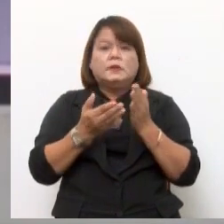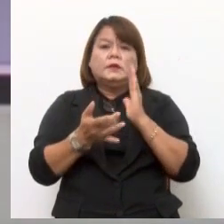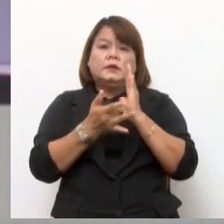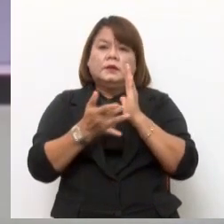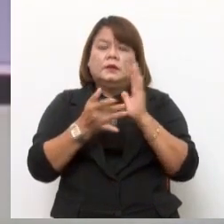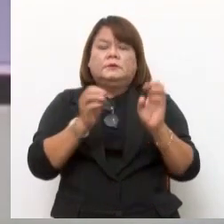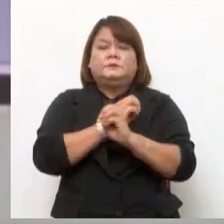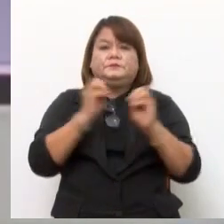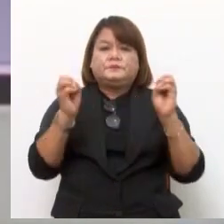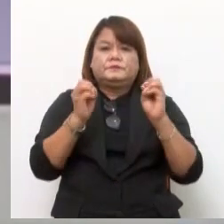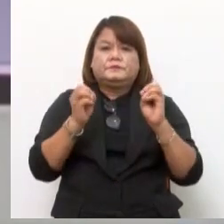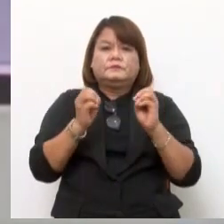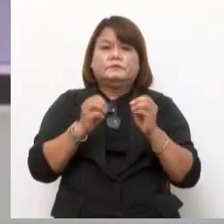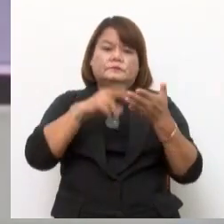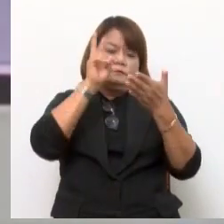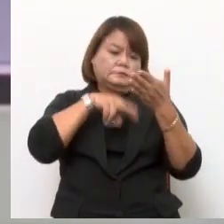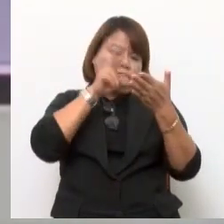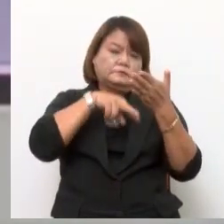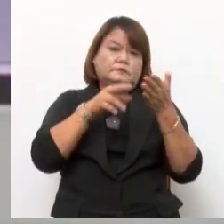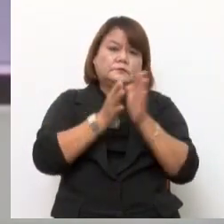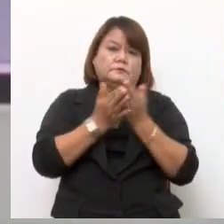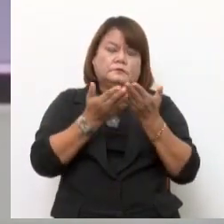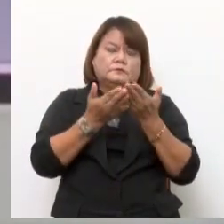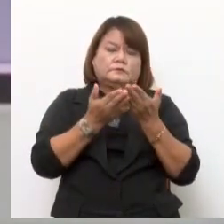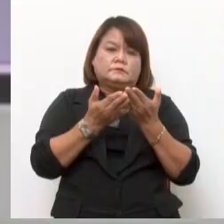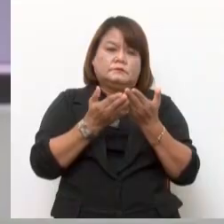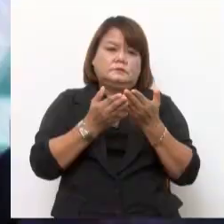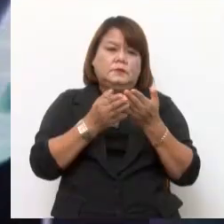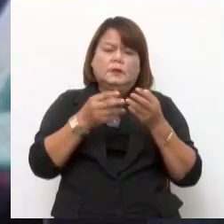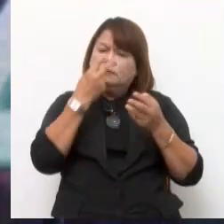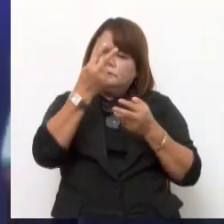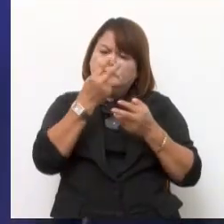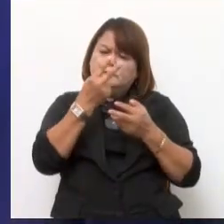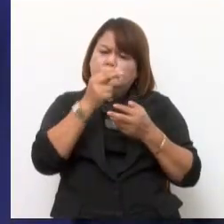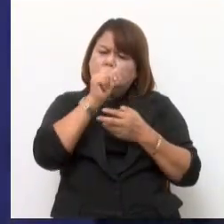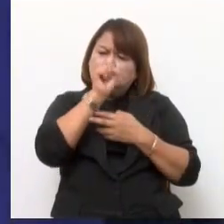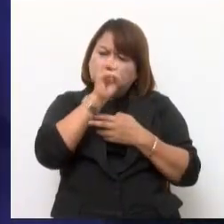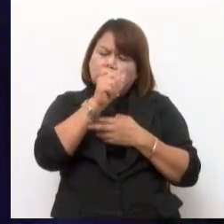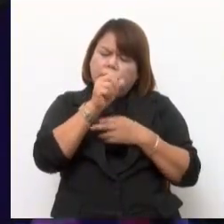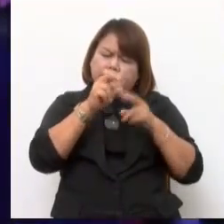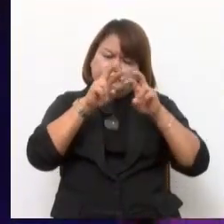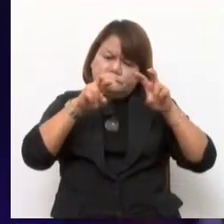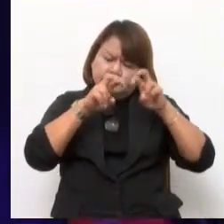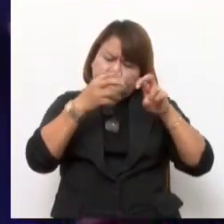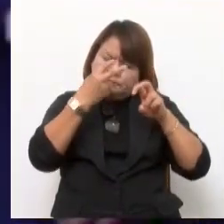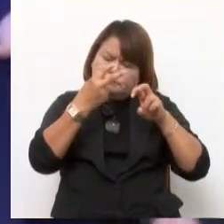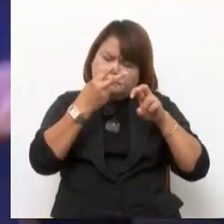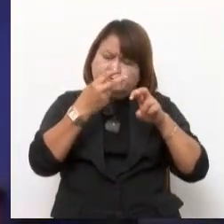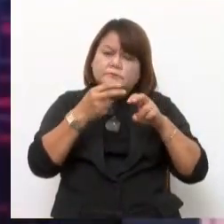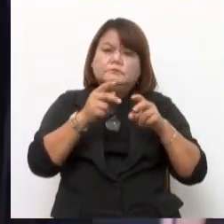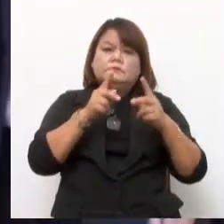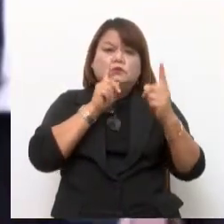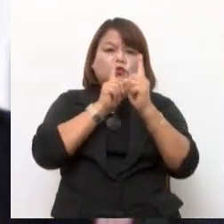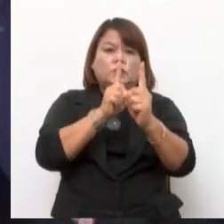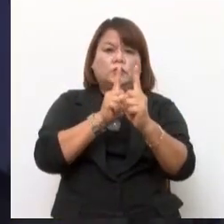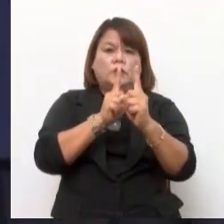ข้ามาช่วยเราก็อ่านหนังสือแล้วก็ติวตัวต่อตัวแต่วันนี้โรงเรียนโพธิสารเนี่ยได้จัดติวมาเป็นเวลา